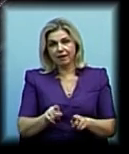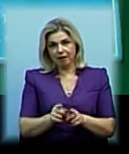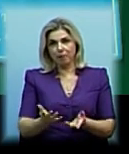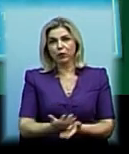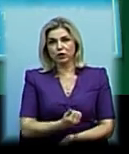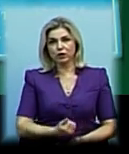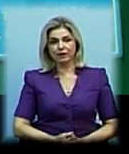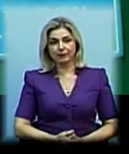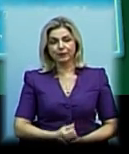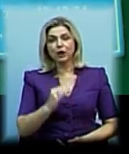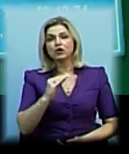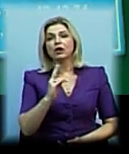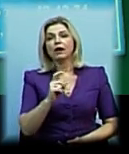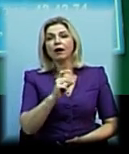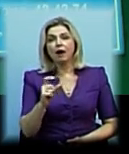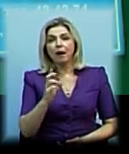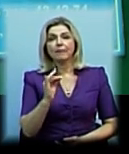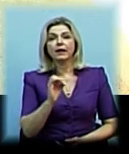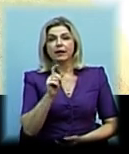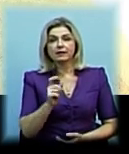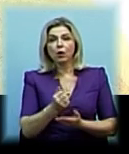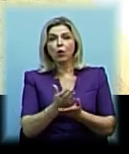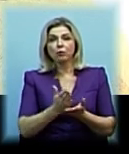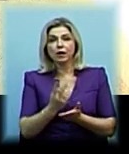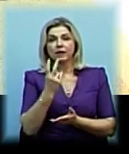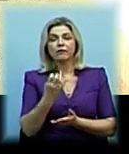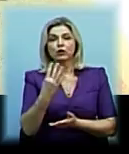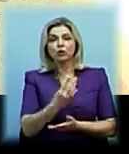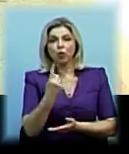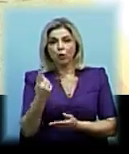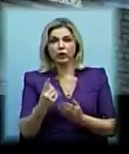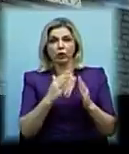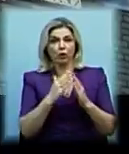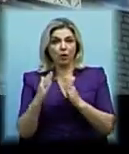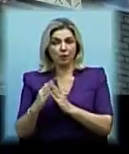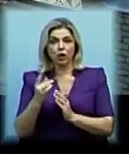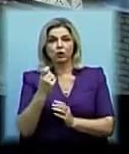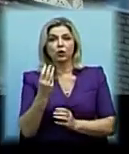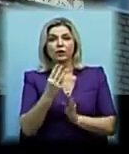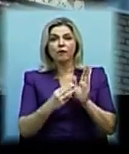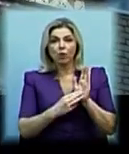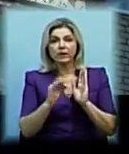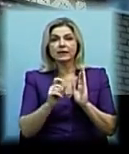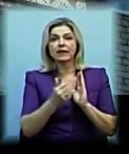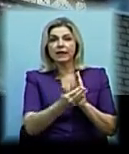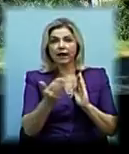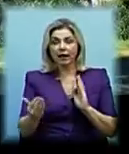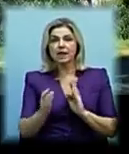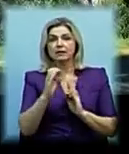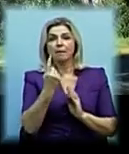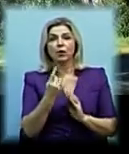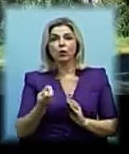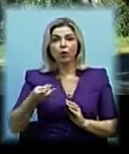получилось. Житлово-комунальне підприємство «Бриз» обслуговує 241 житловий будинок. 138 з них приєдналися з